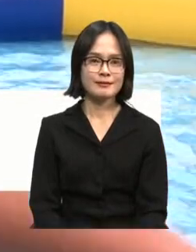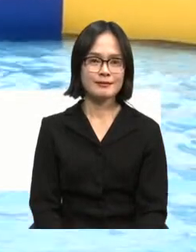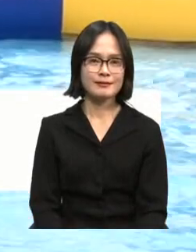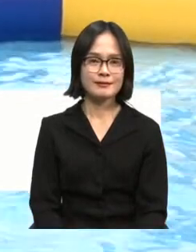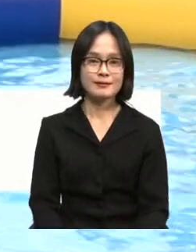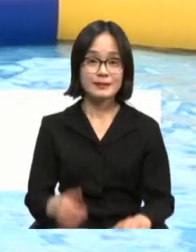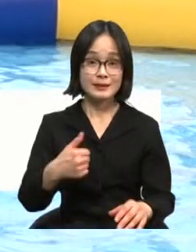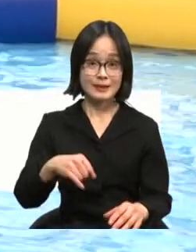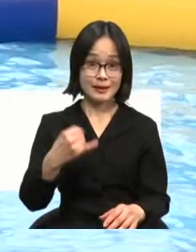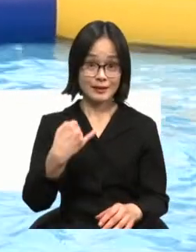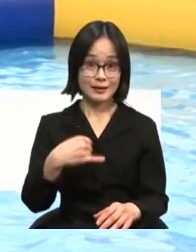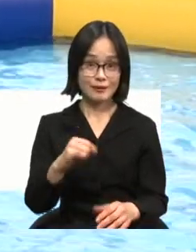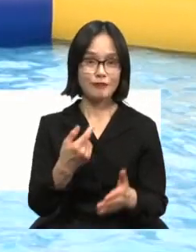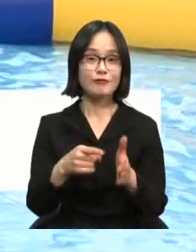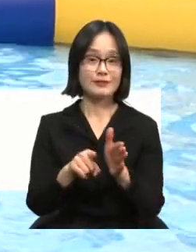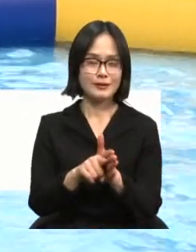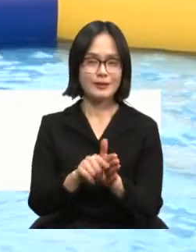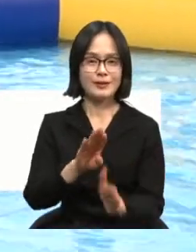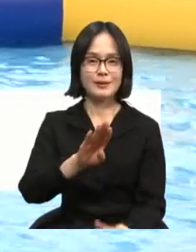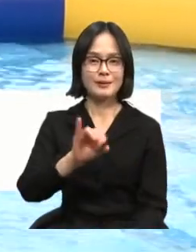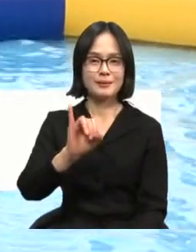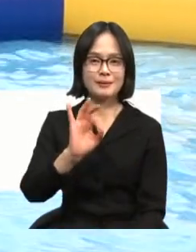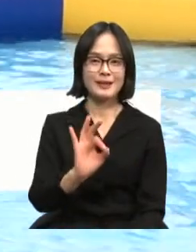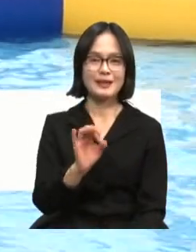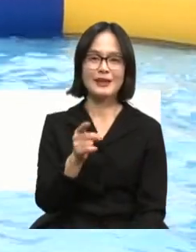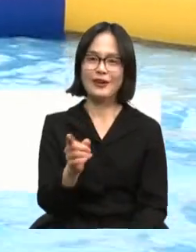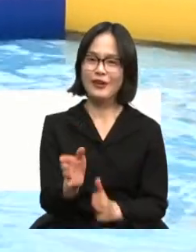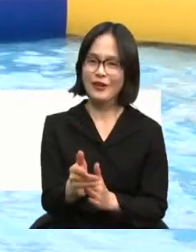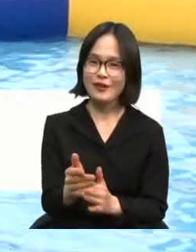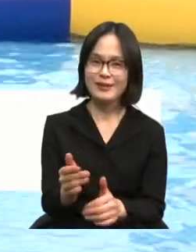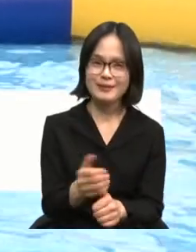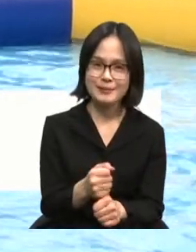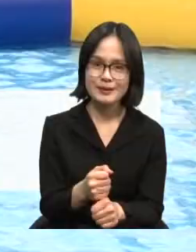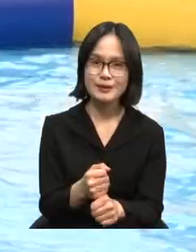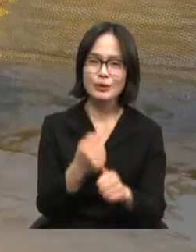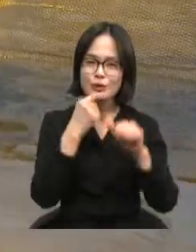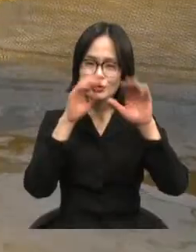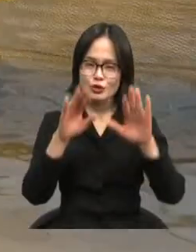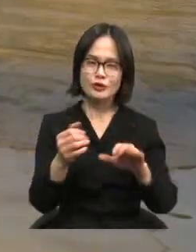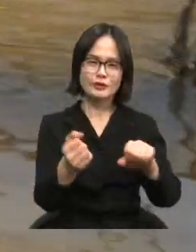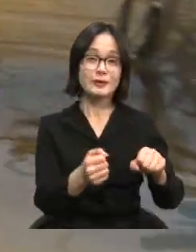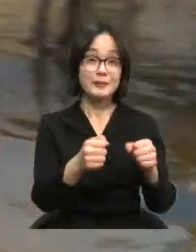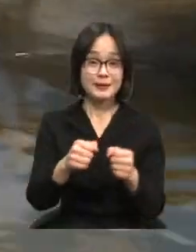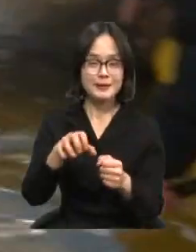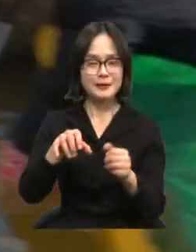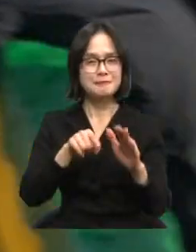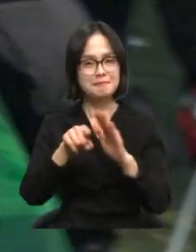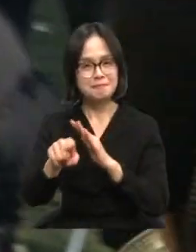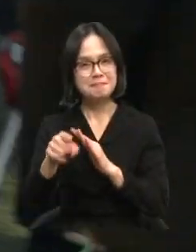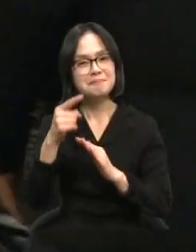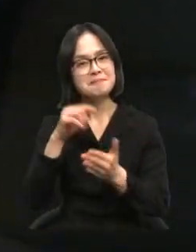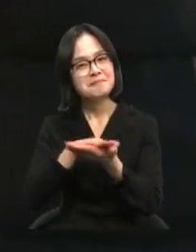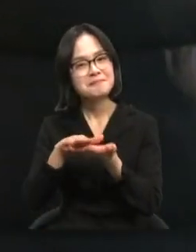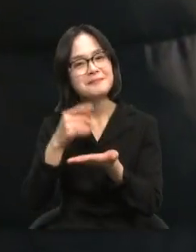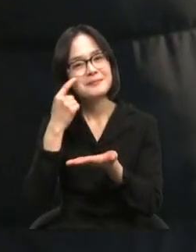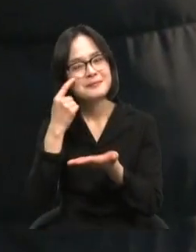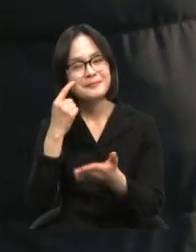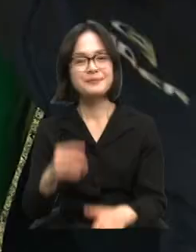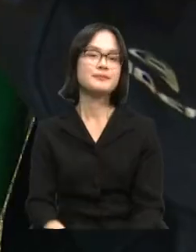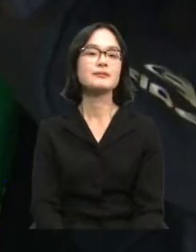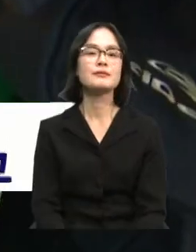그 이런 거 빙어잡이 아니면 눈썰매장 같은데 그런 데그 가려고요. 빙어잡이도 여전히